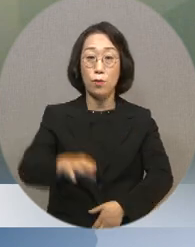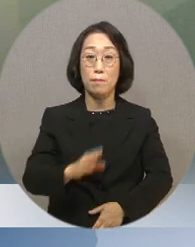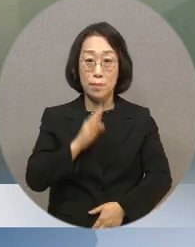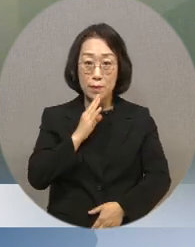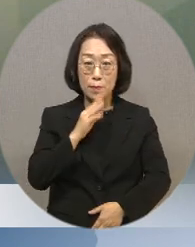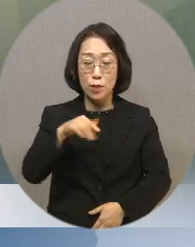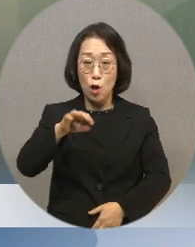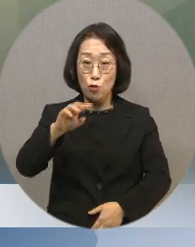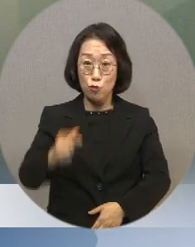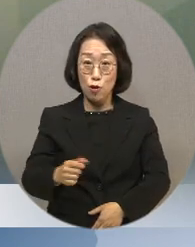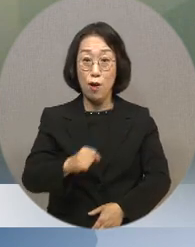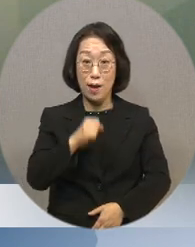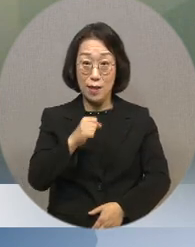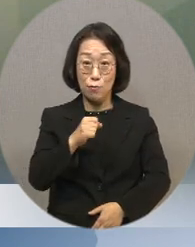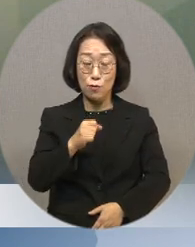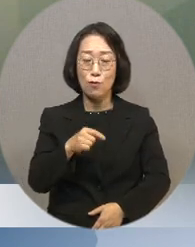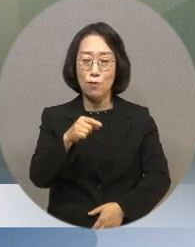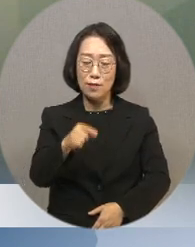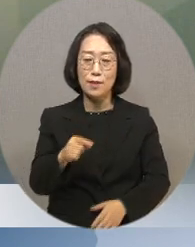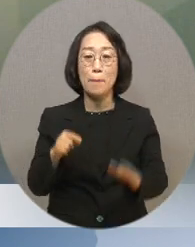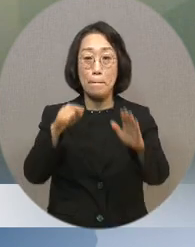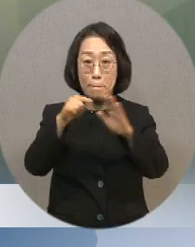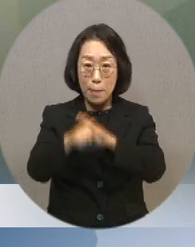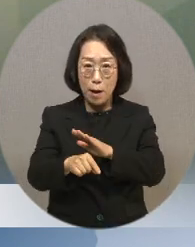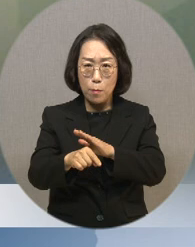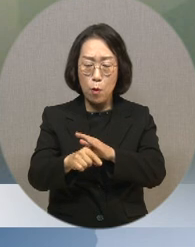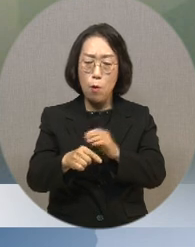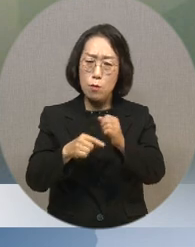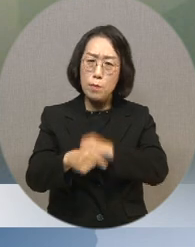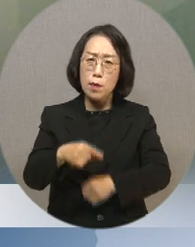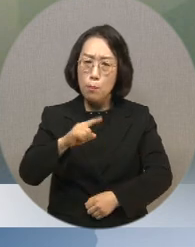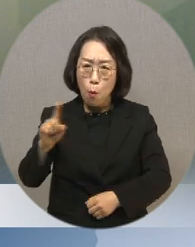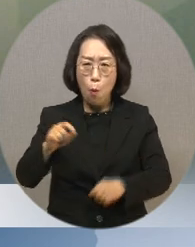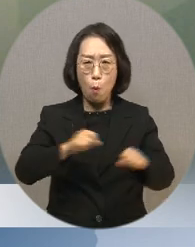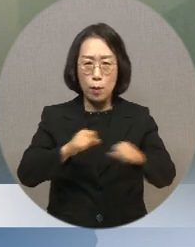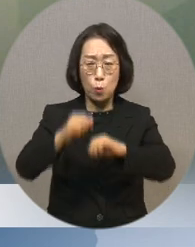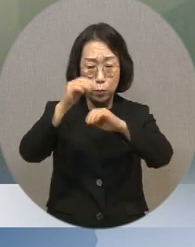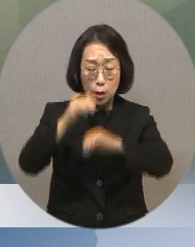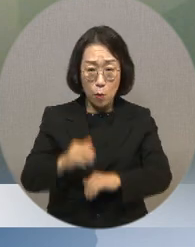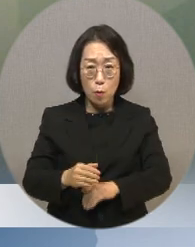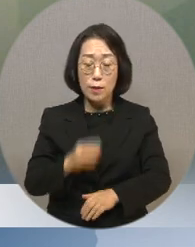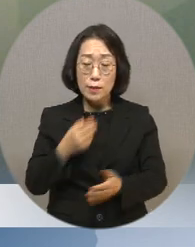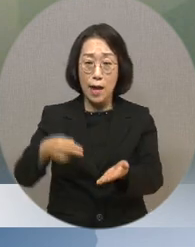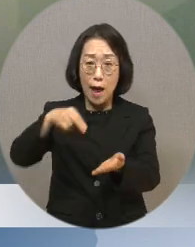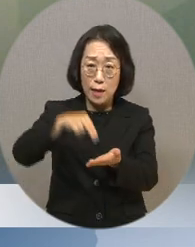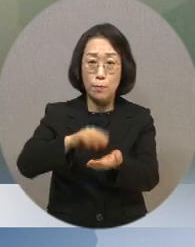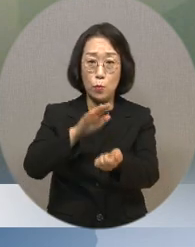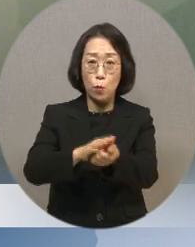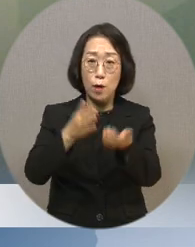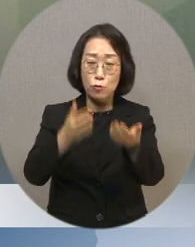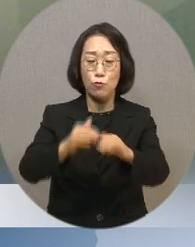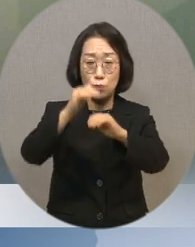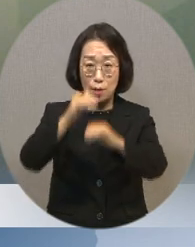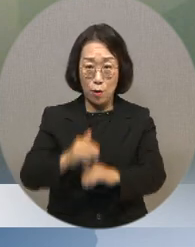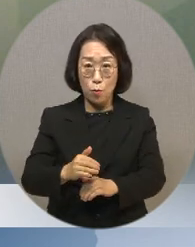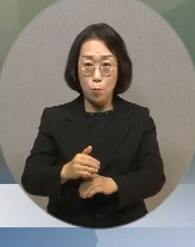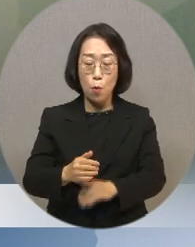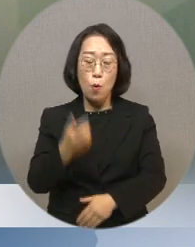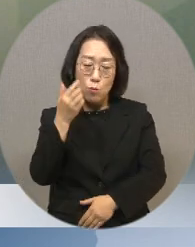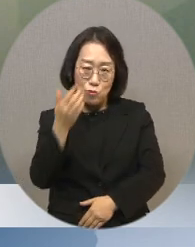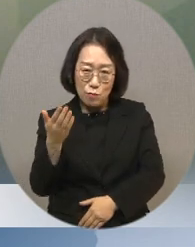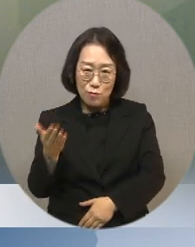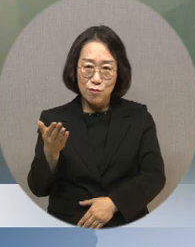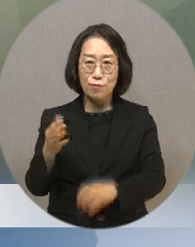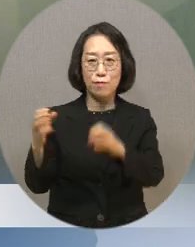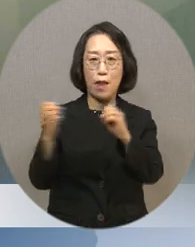정유정 아나운서가 협회를 찾아 직업재활의 의미와 활동, 진정한 자립을 위해 필요한 것은 무엇인지 이야기를